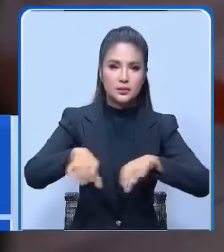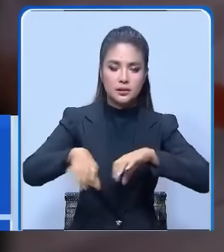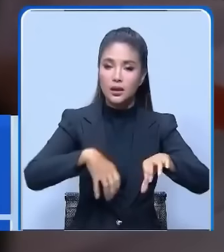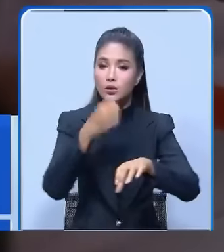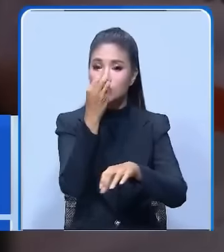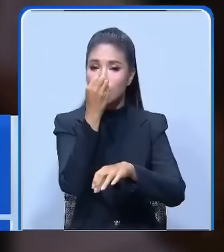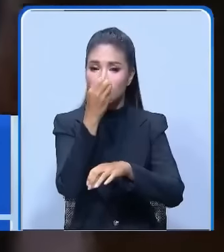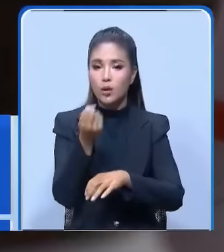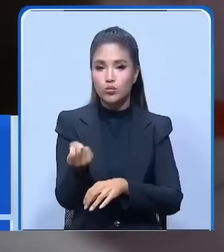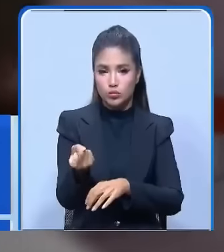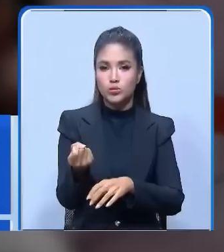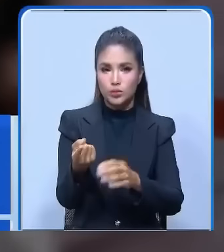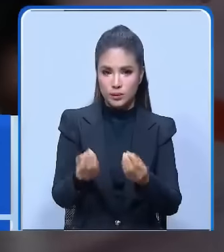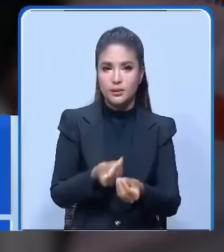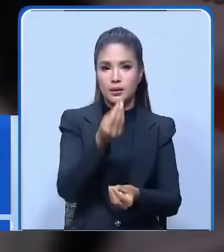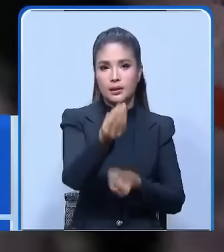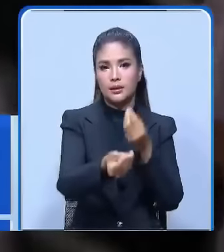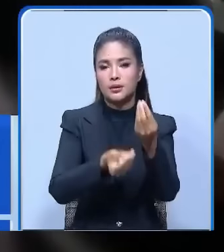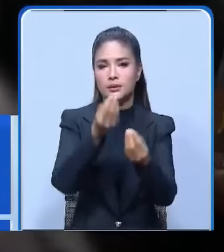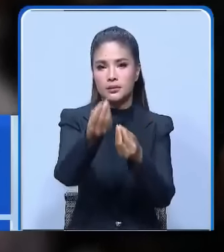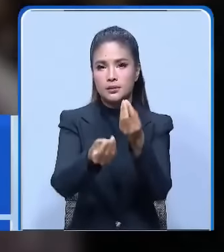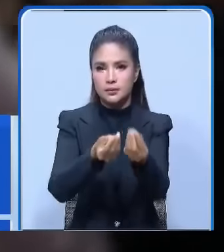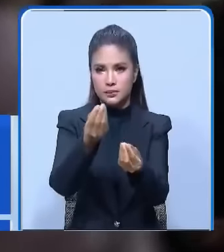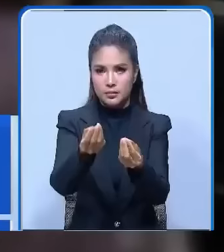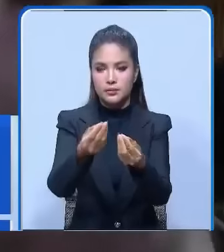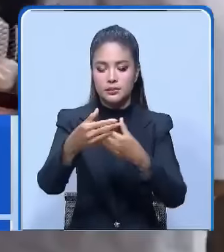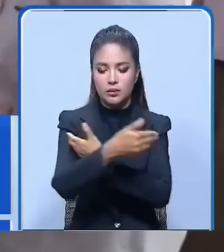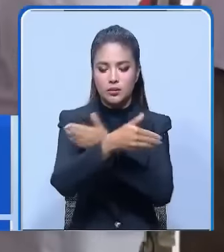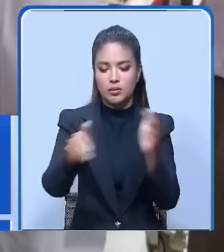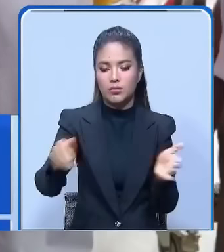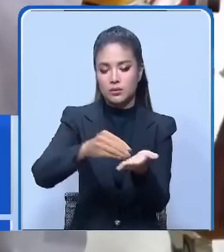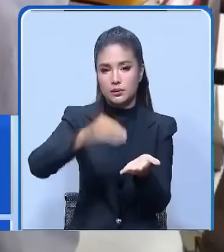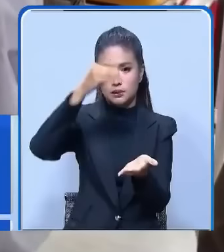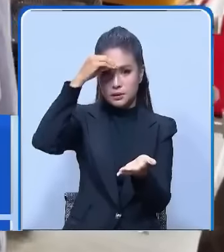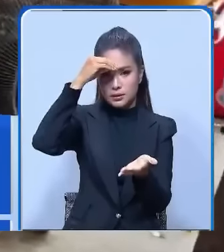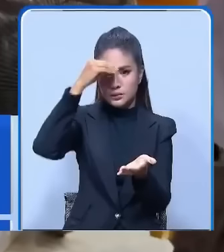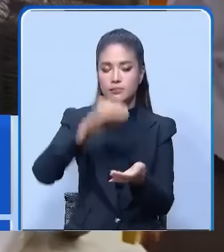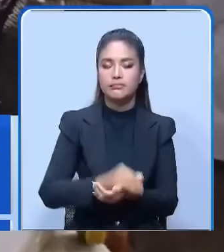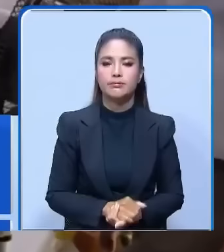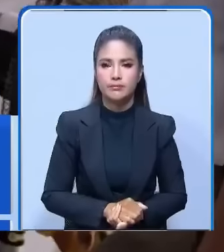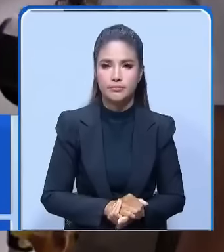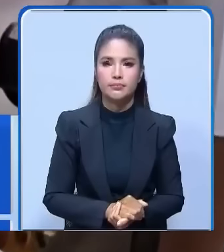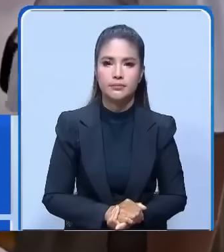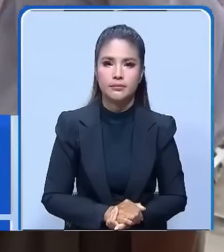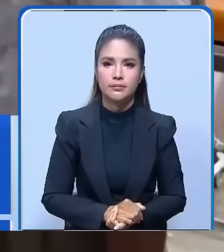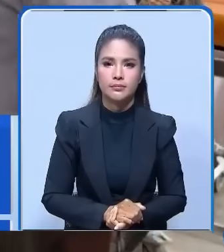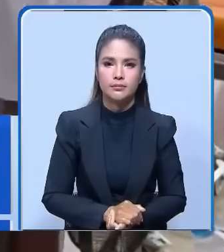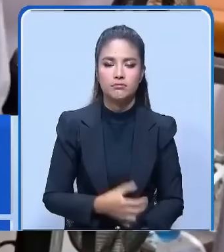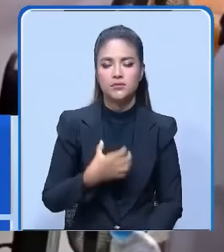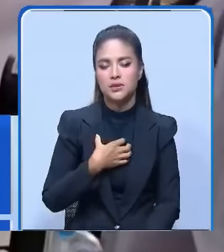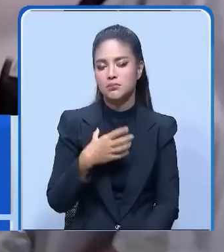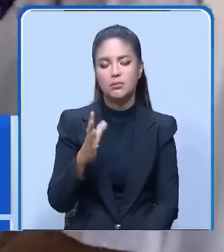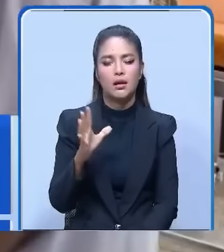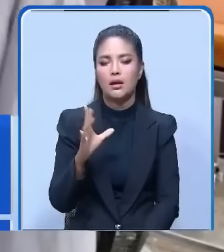คล้ายกับโลงศพจำลองในห้องเรียนอย่างสวยงามซึ่งเป็นภาพที่ไม่ควรเกิดขึ้นจริงๆนะค